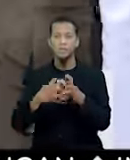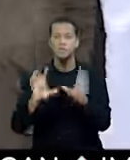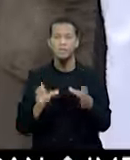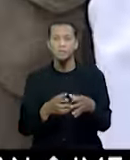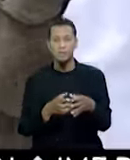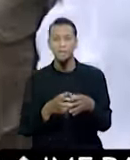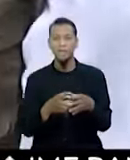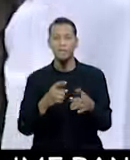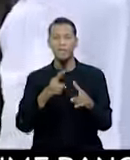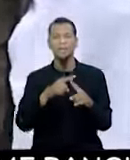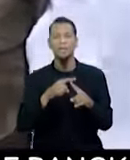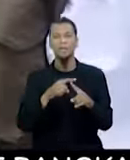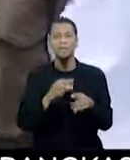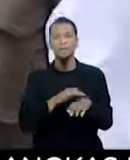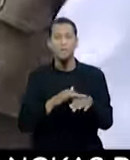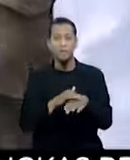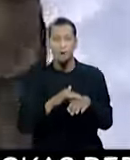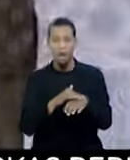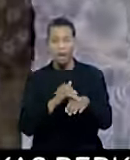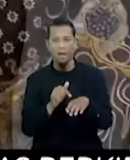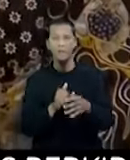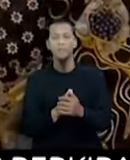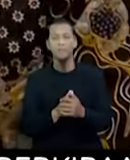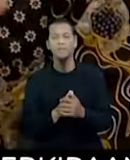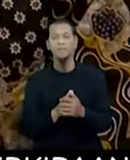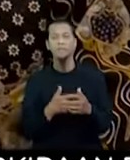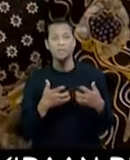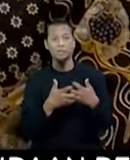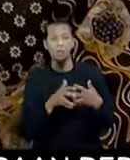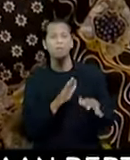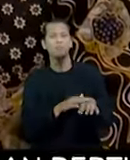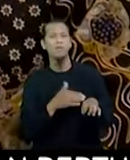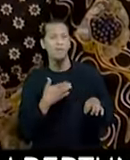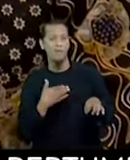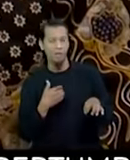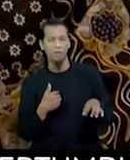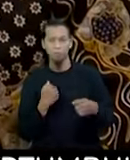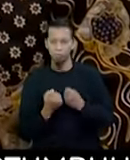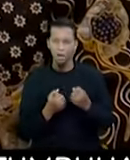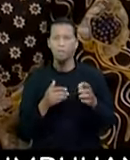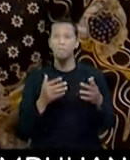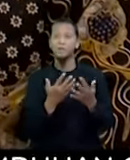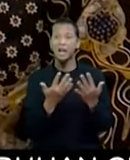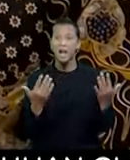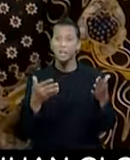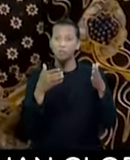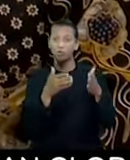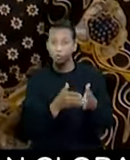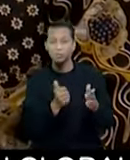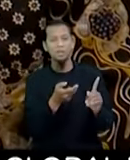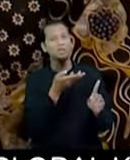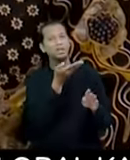saya dan setelah saya kita berjuang umum dengan masyarakat umum tetapi khususnya untuk berdakwah di